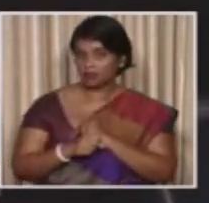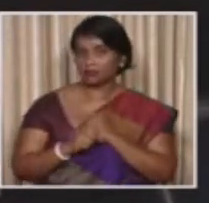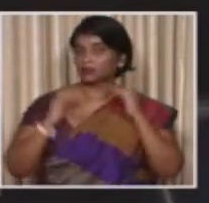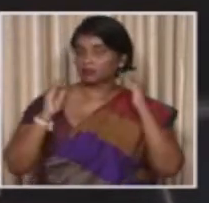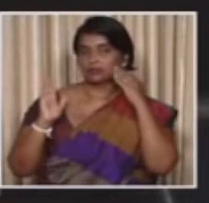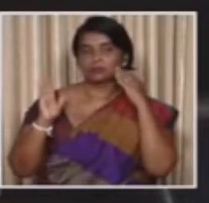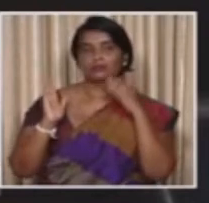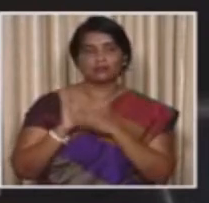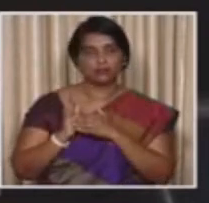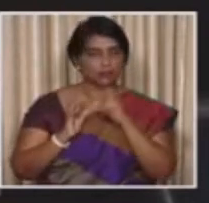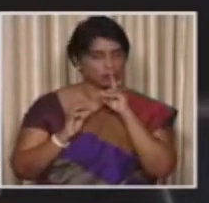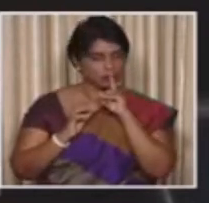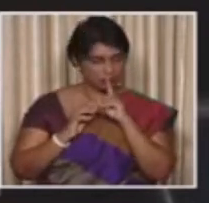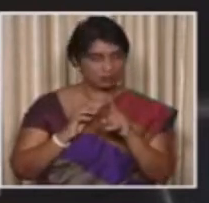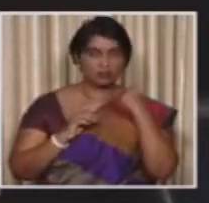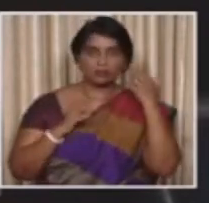आरक्षा